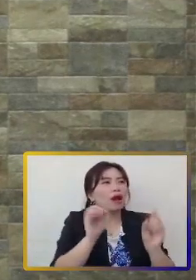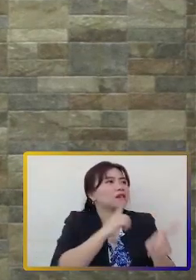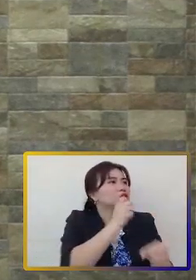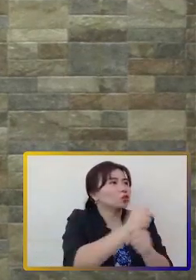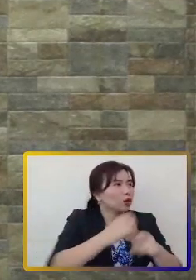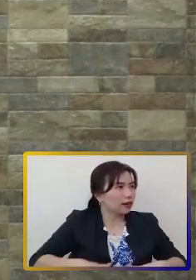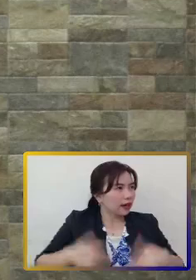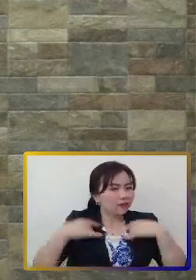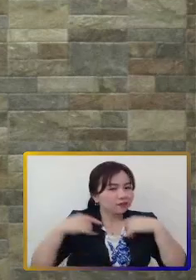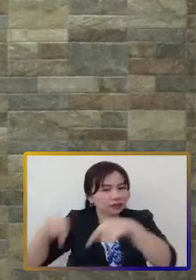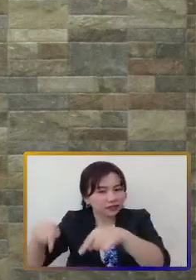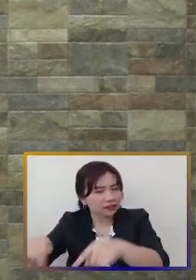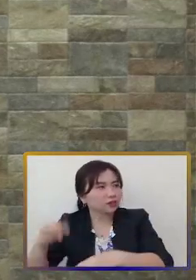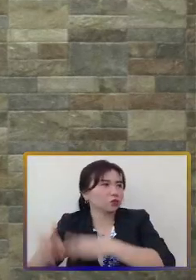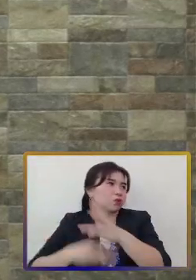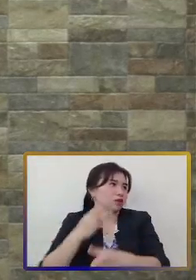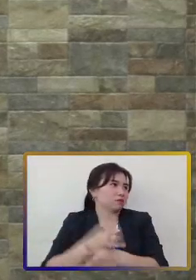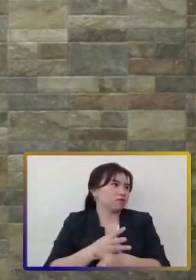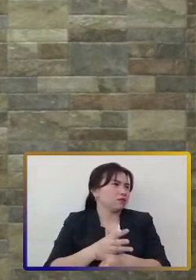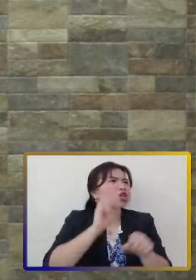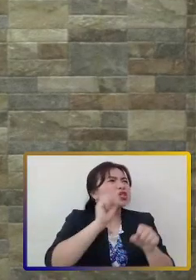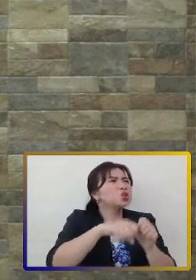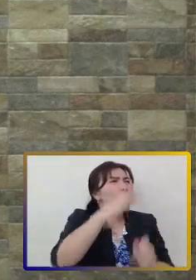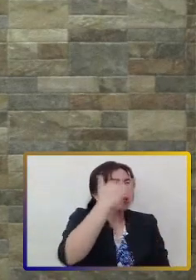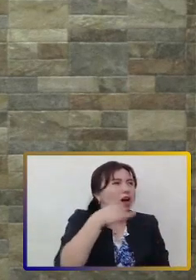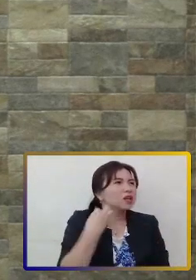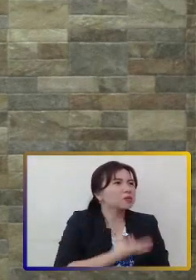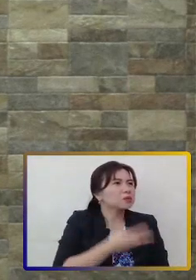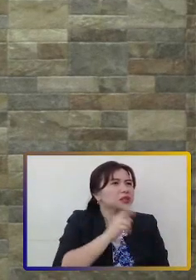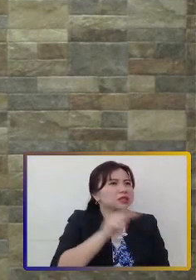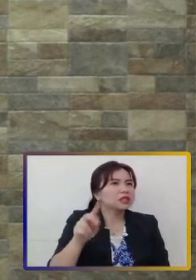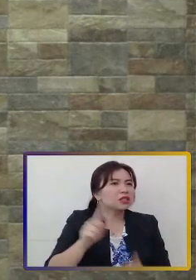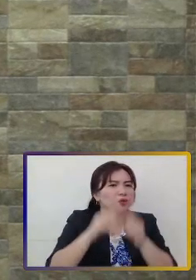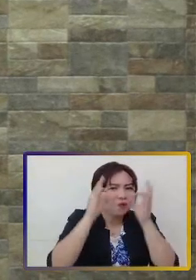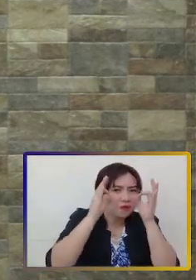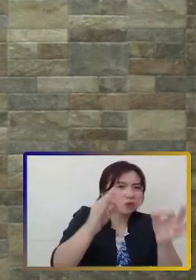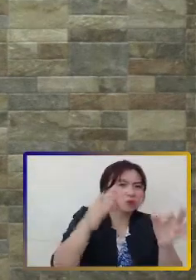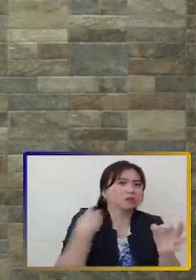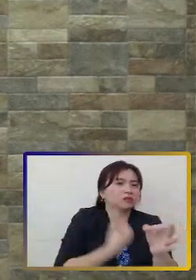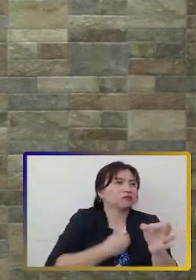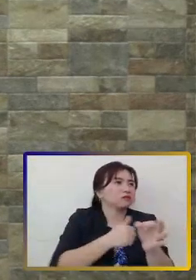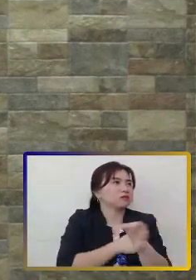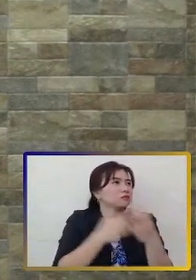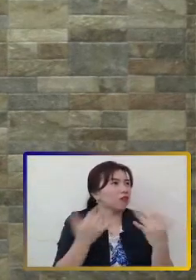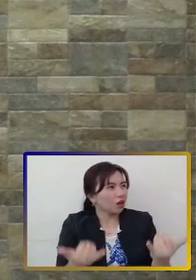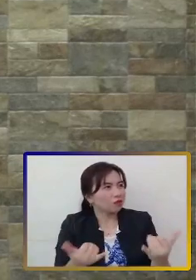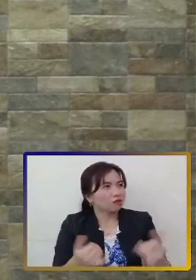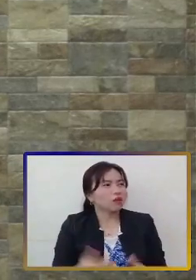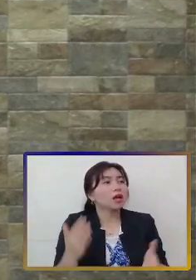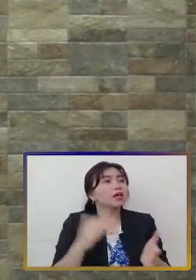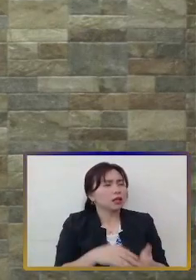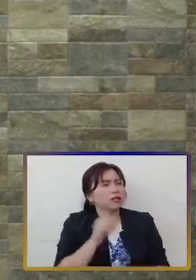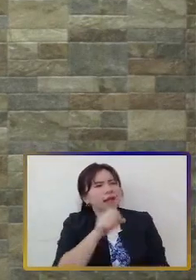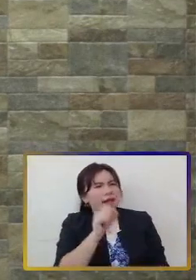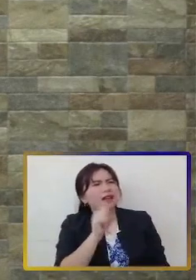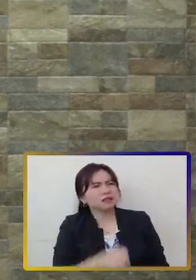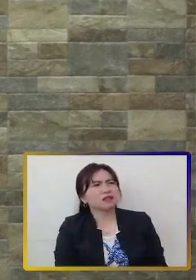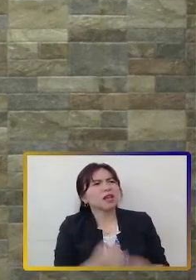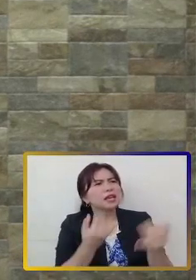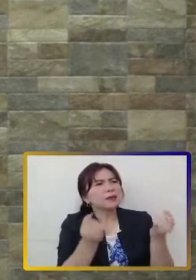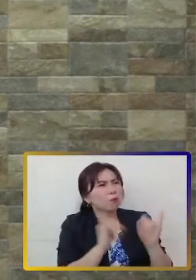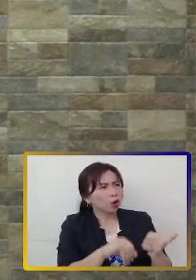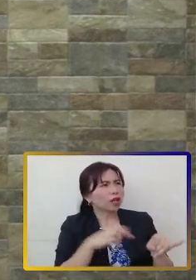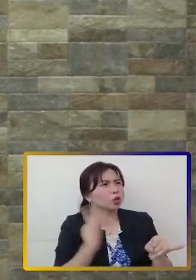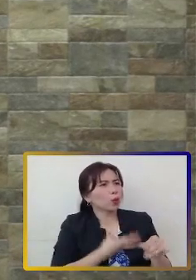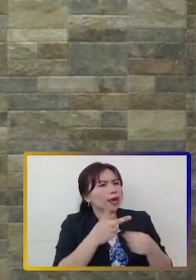attention to it Walang masama na pagtuunan mo y p and make it a healthy body but if you